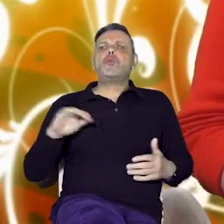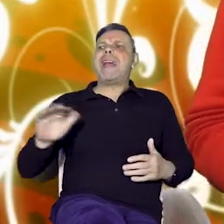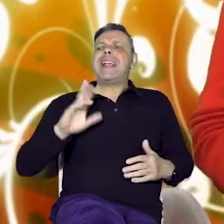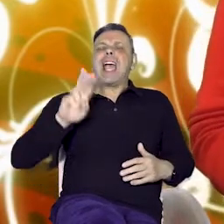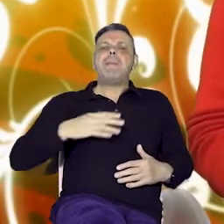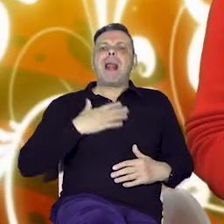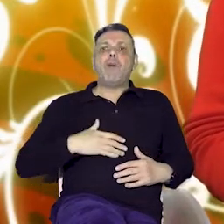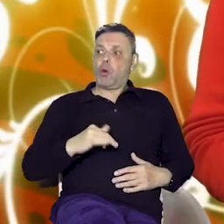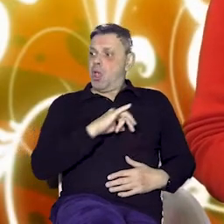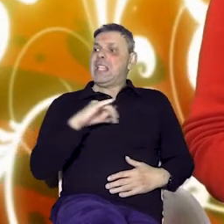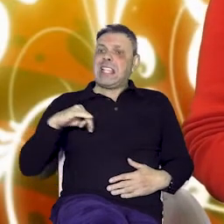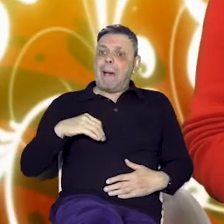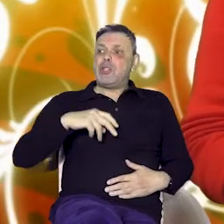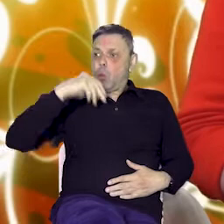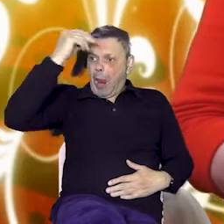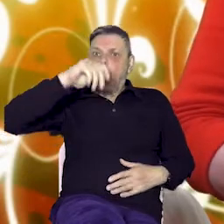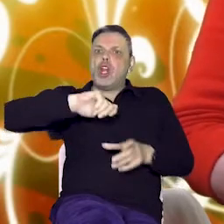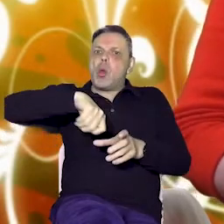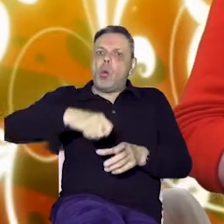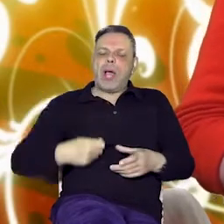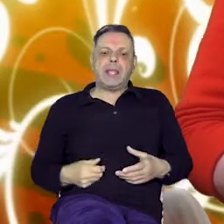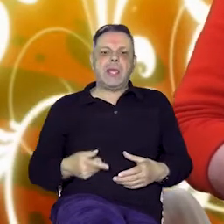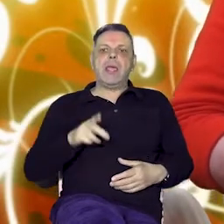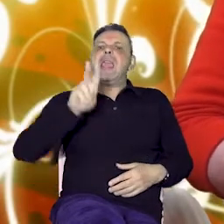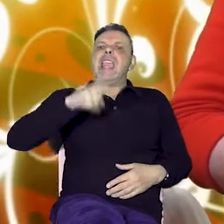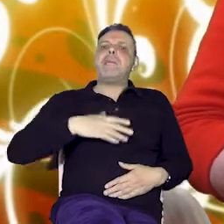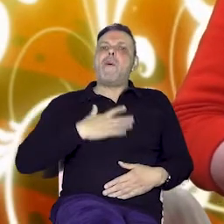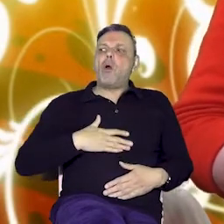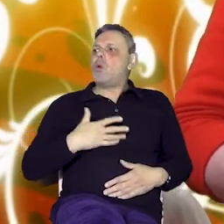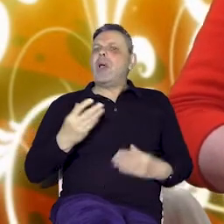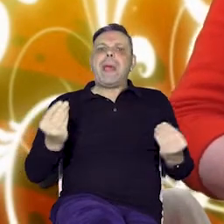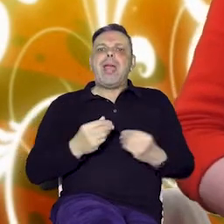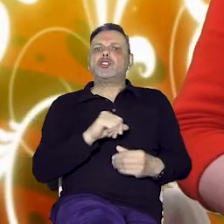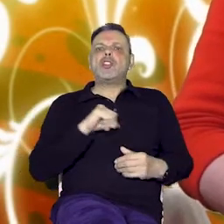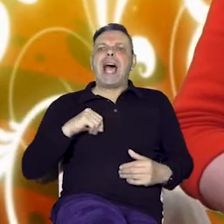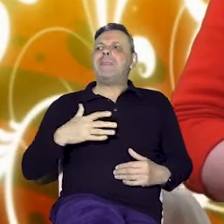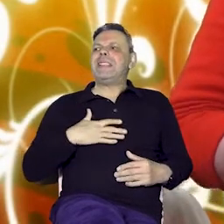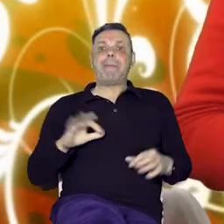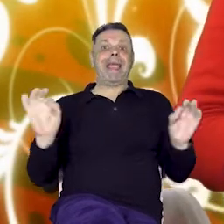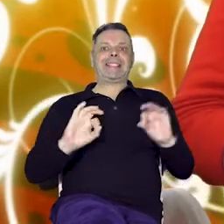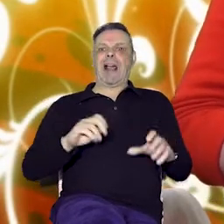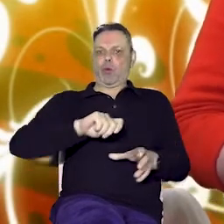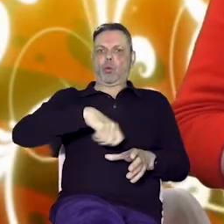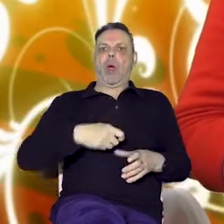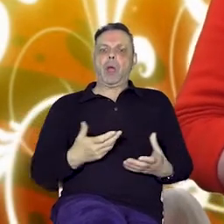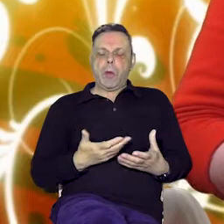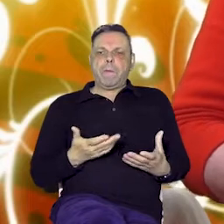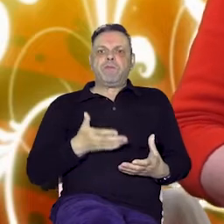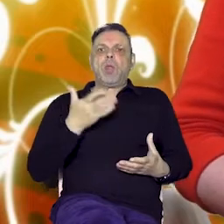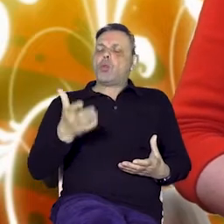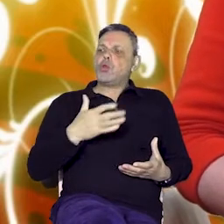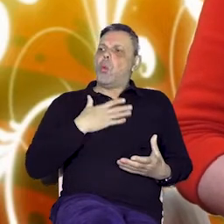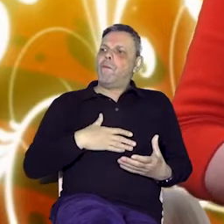da su i sami naučili skuhati. Znate, ili imaju volju da nešto sami sebi zdravo prirede. Da. Uz to su volili